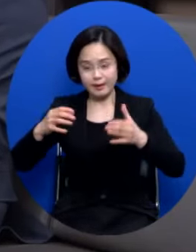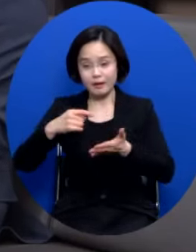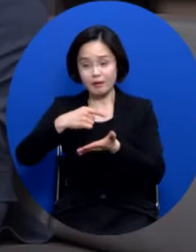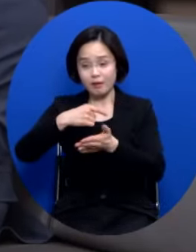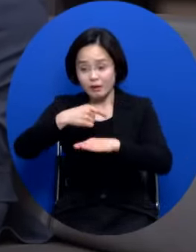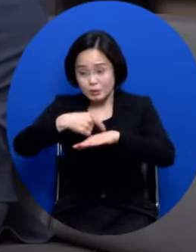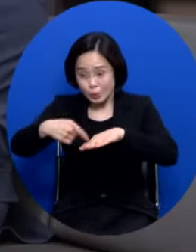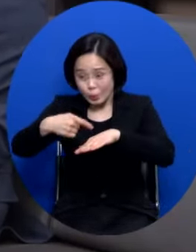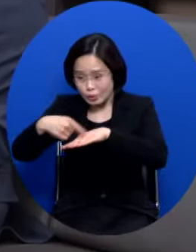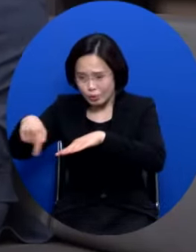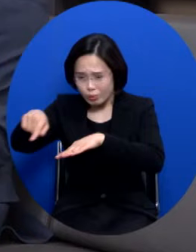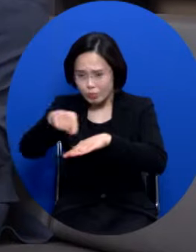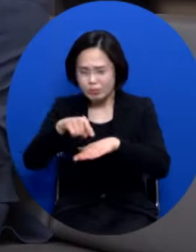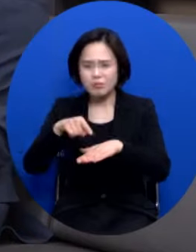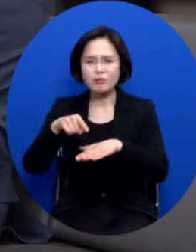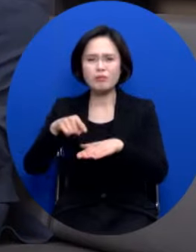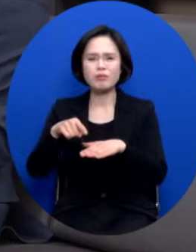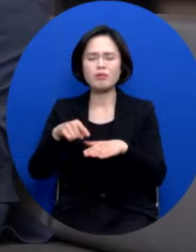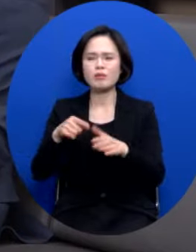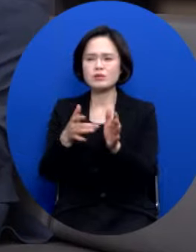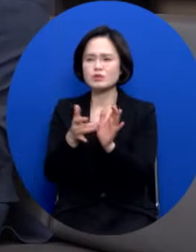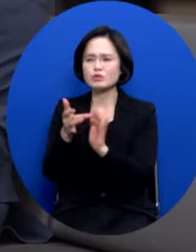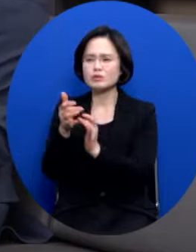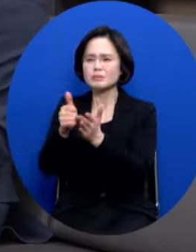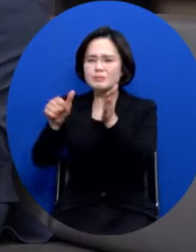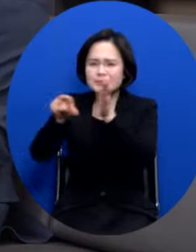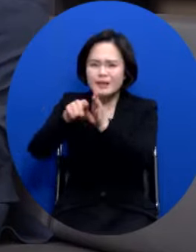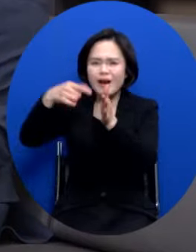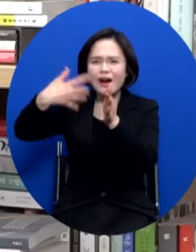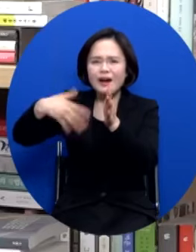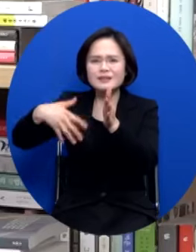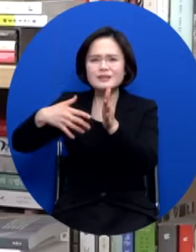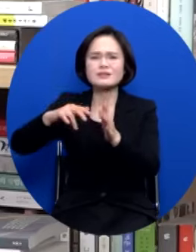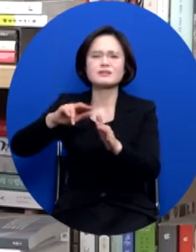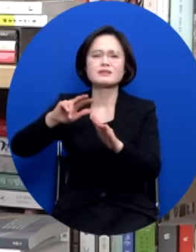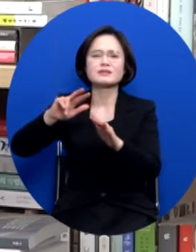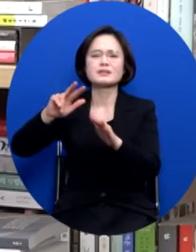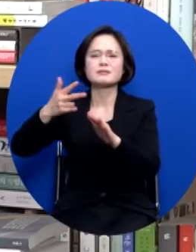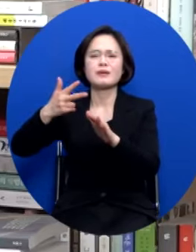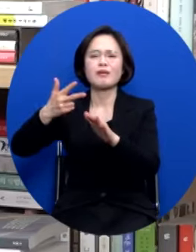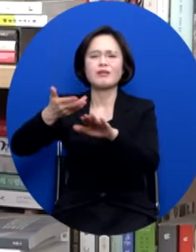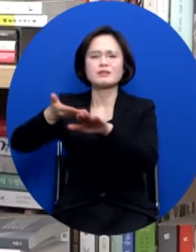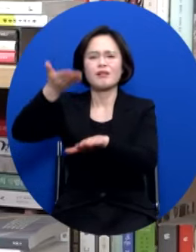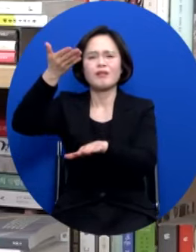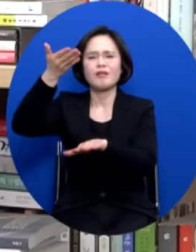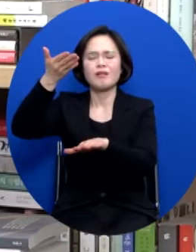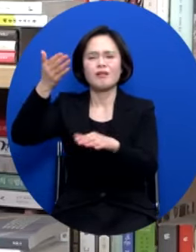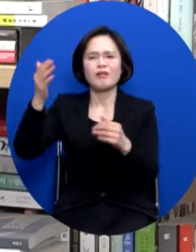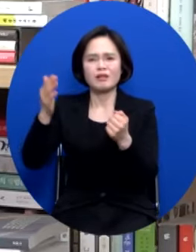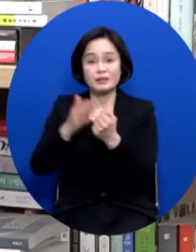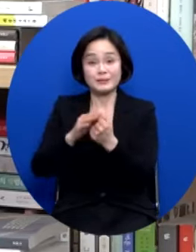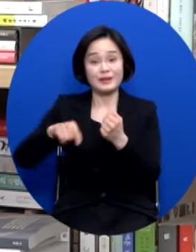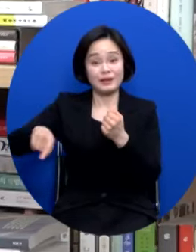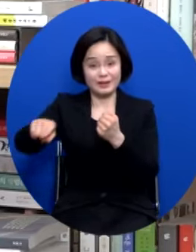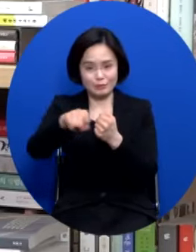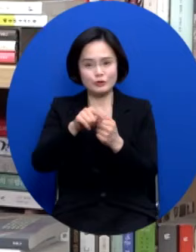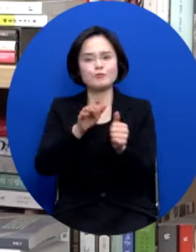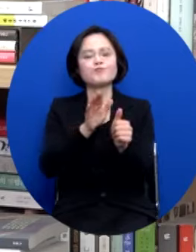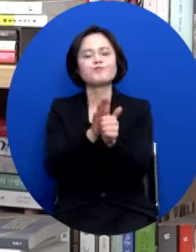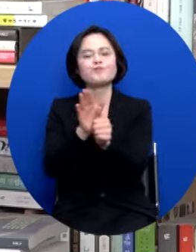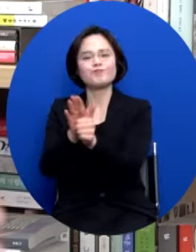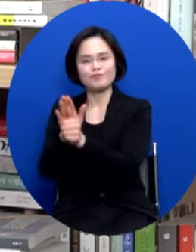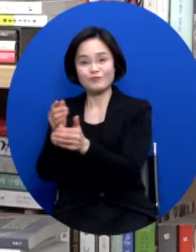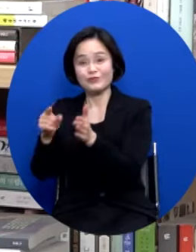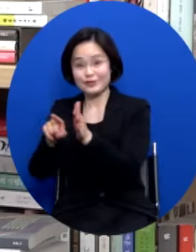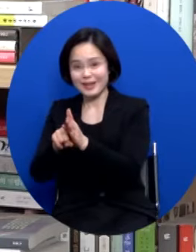미전도 종족을 저희들이 입양하는 운동을 본격적으로도 시작을 하려고 하고요. 미자립 교회 목사님들도 입양 사역을 할 수 있도록